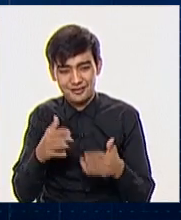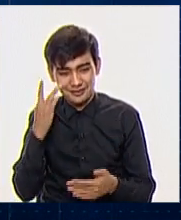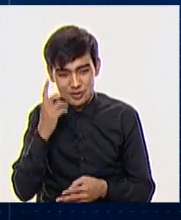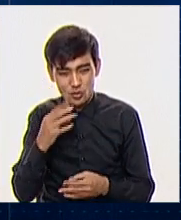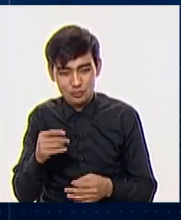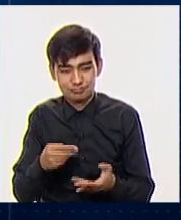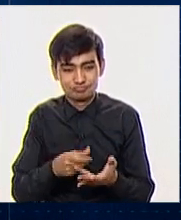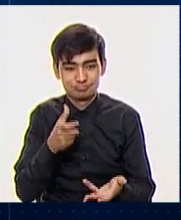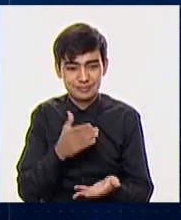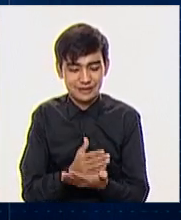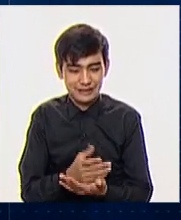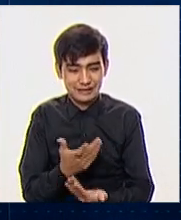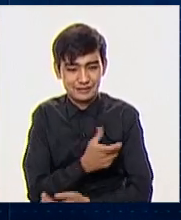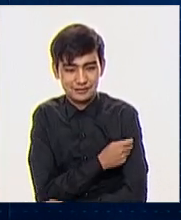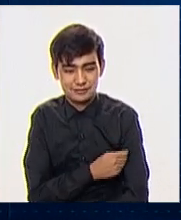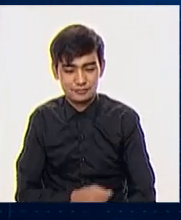наличии прививки.